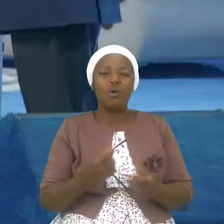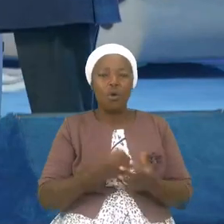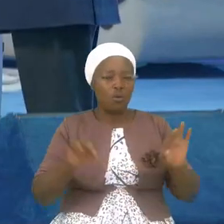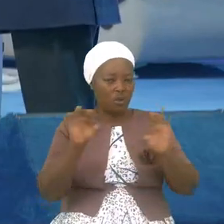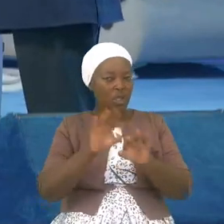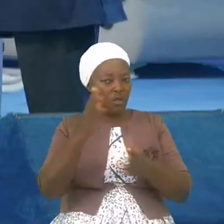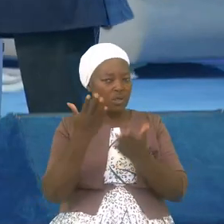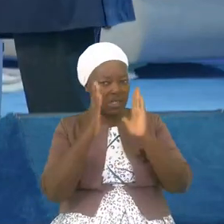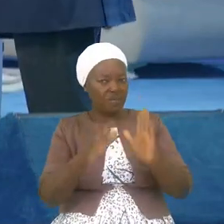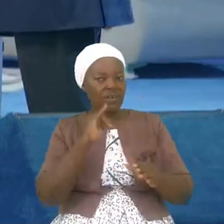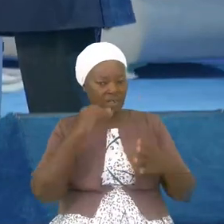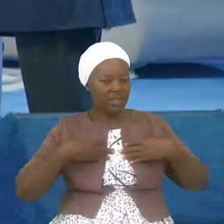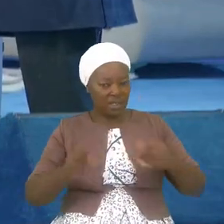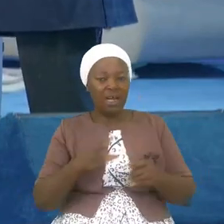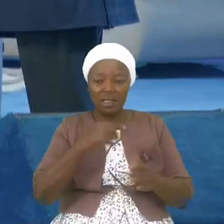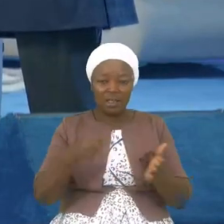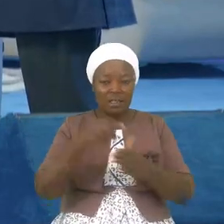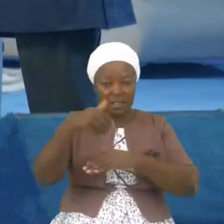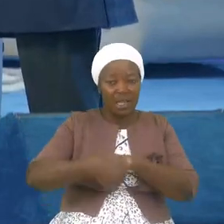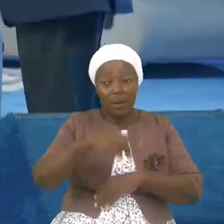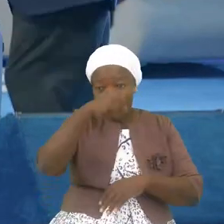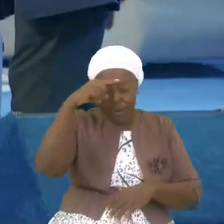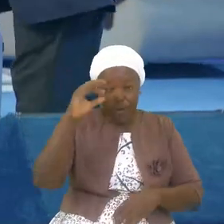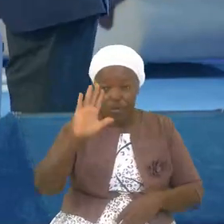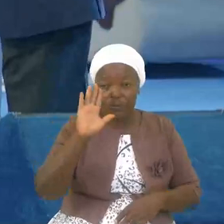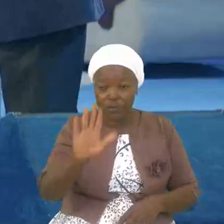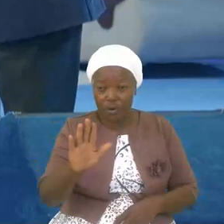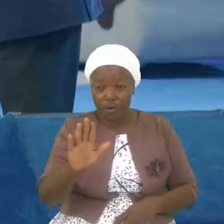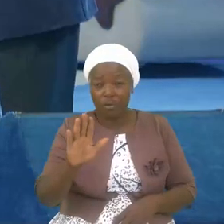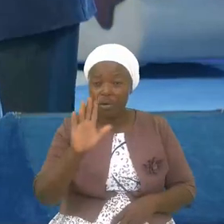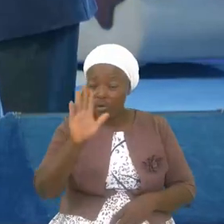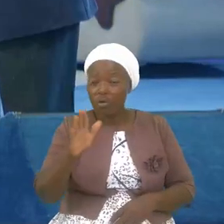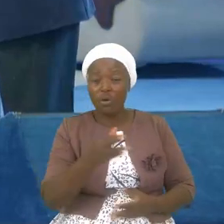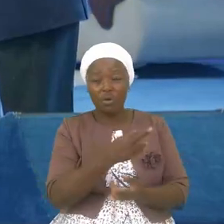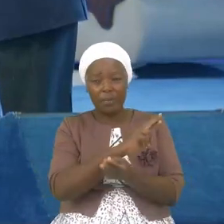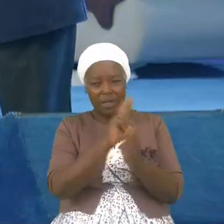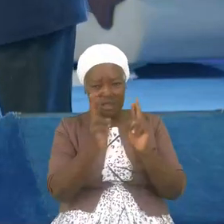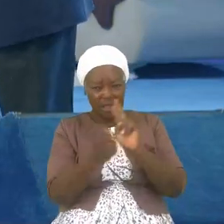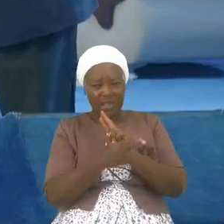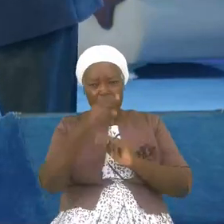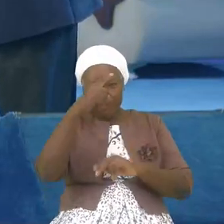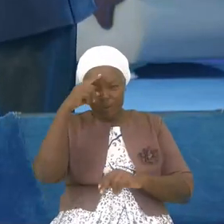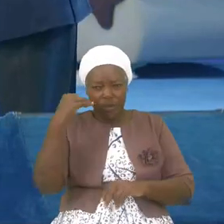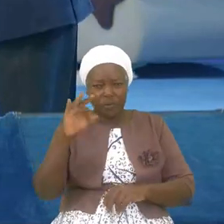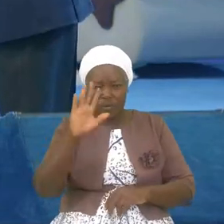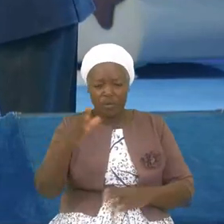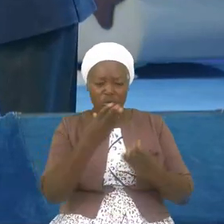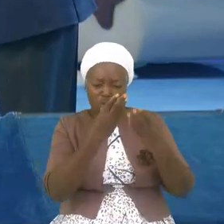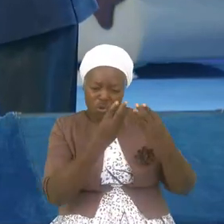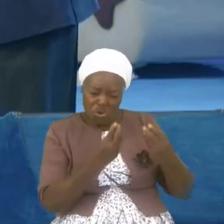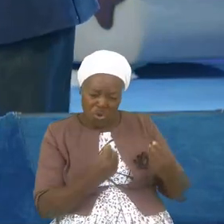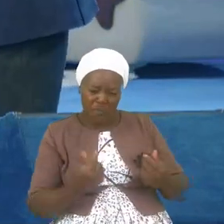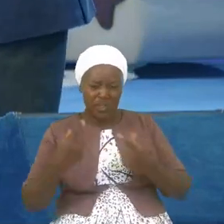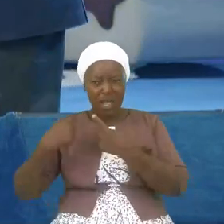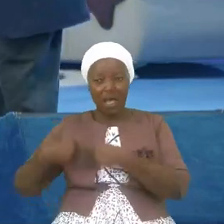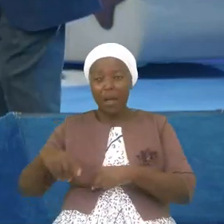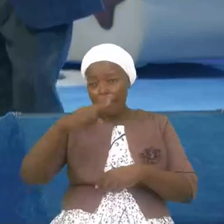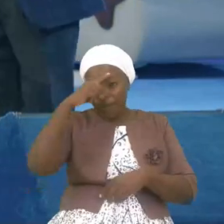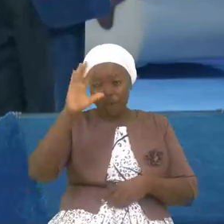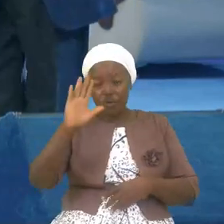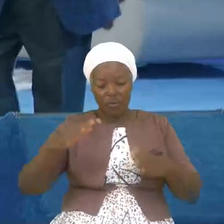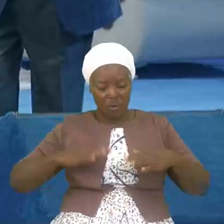est guéri. Et ce soir, à cause de ta repentance, à cause de ton cœur doux, à cause